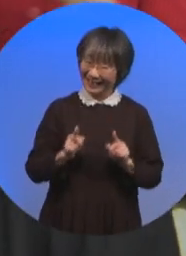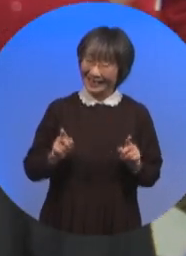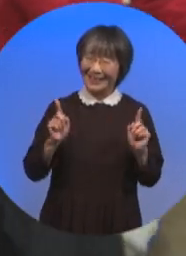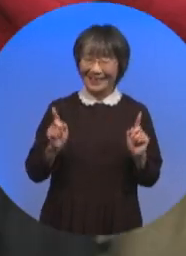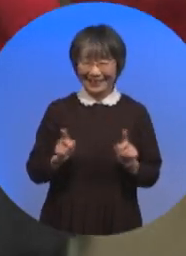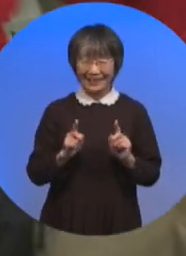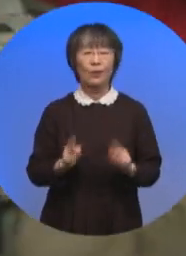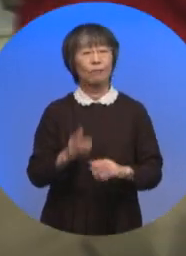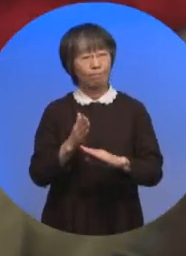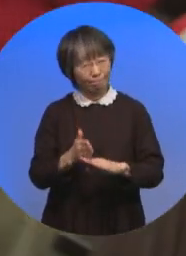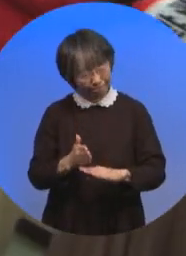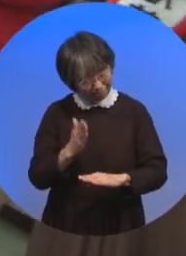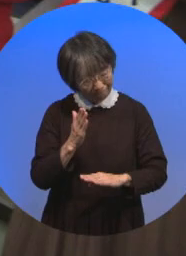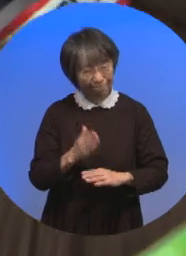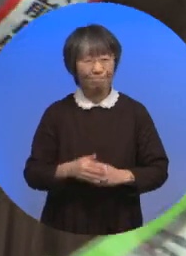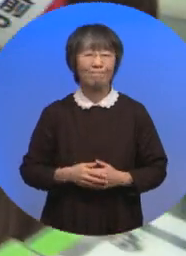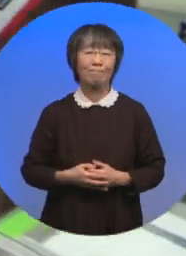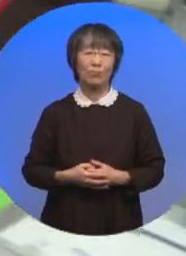ありがとうござい